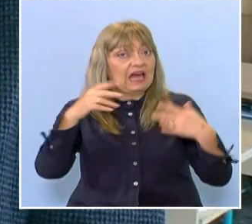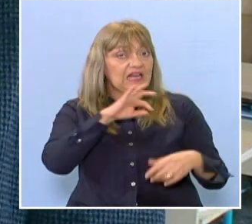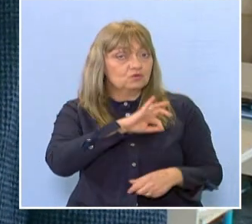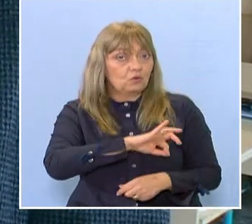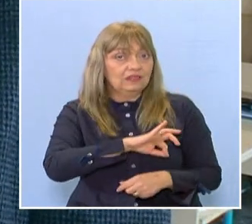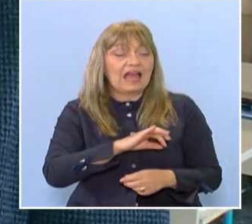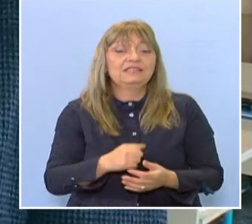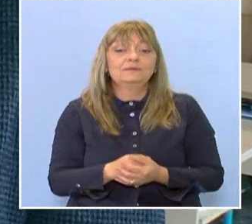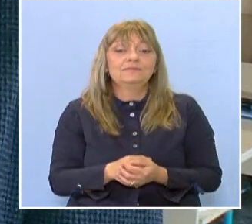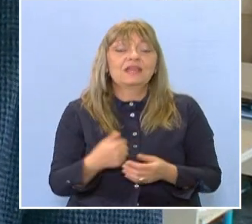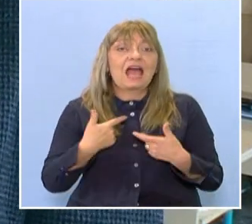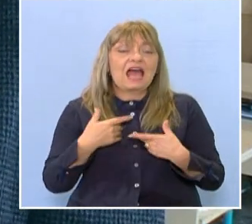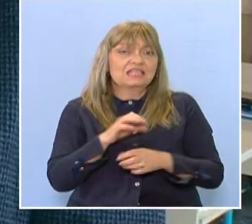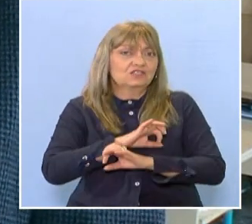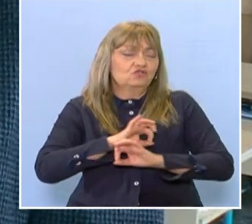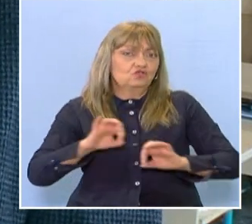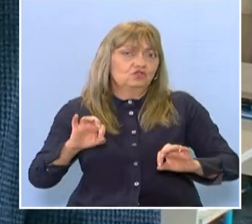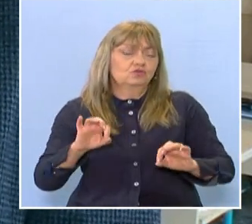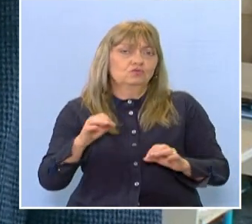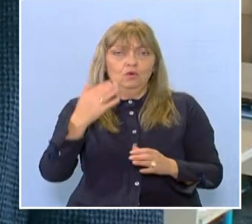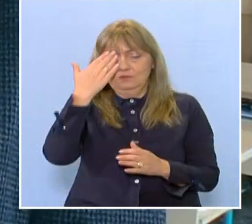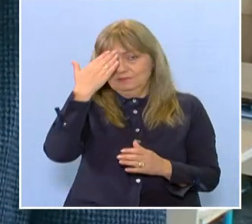така съвсем чисто сърдечно мога да